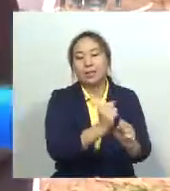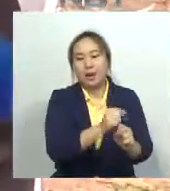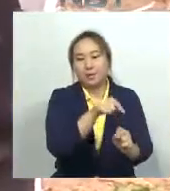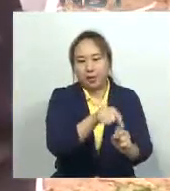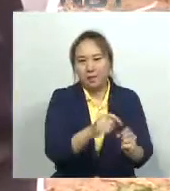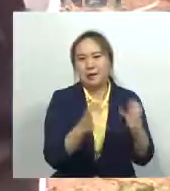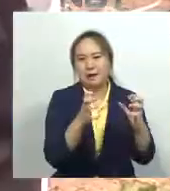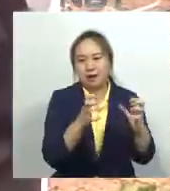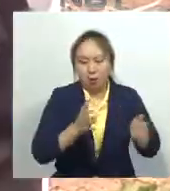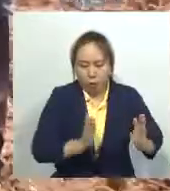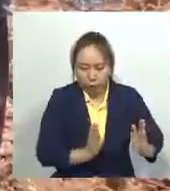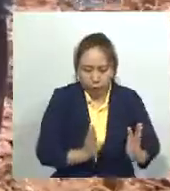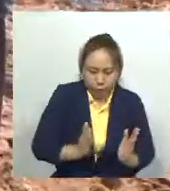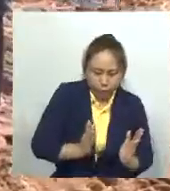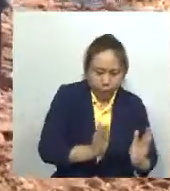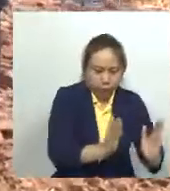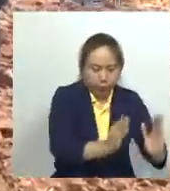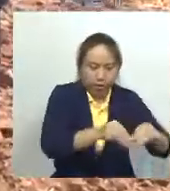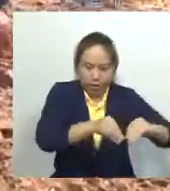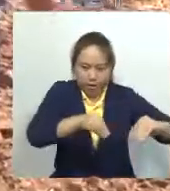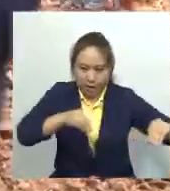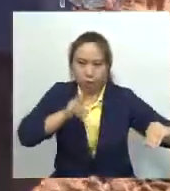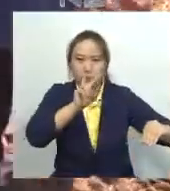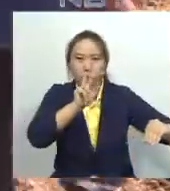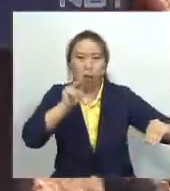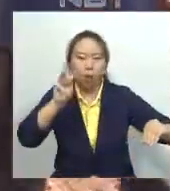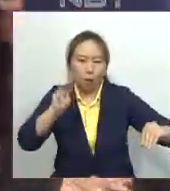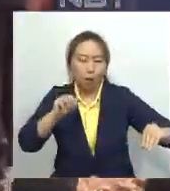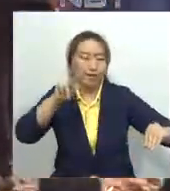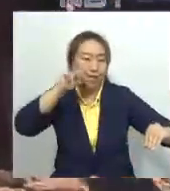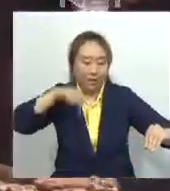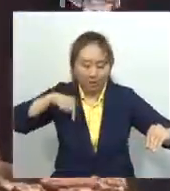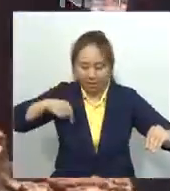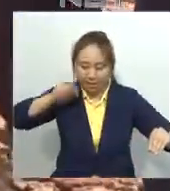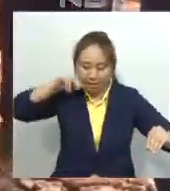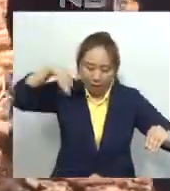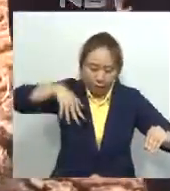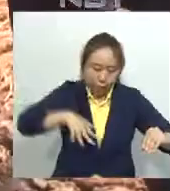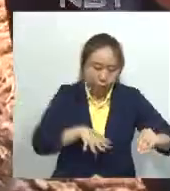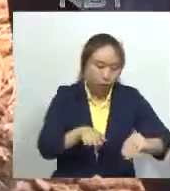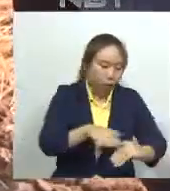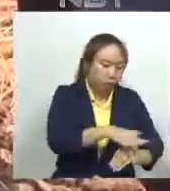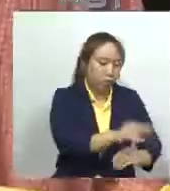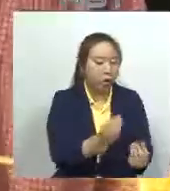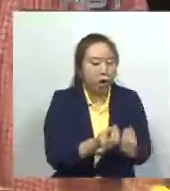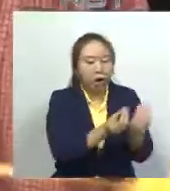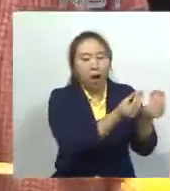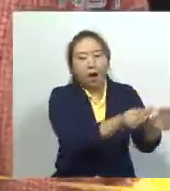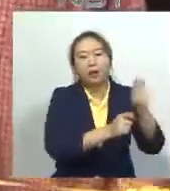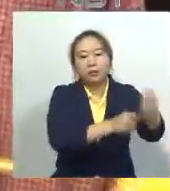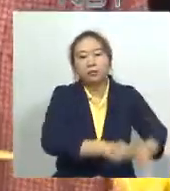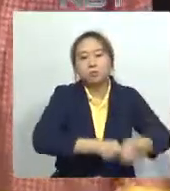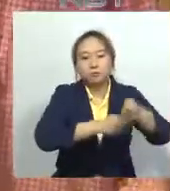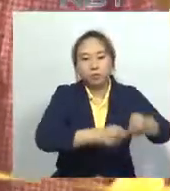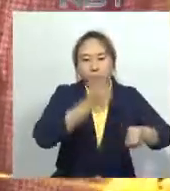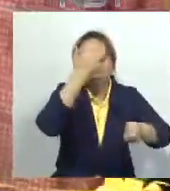น้ำคอนกรีตเสริมเหล็กความยาว2กิโลเมตรส่งน้ำนะครับจากฝายแม่สุกไปยังพื้นที่เพาะปลูกของชาวบ้านเพราะว่าชุมชน